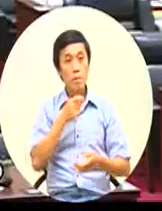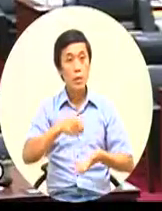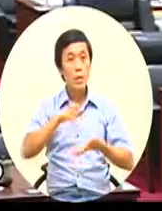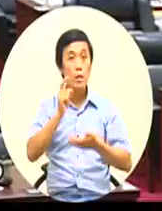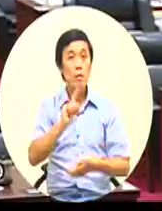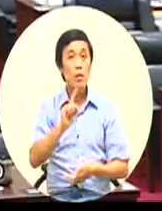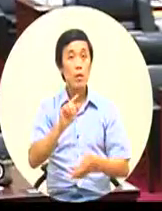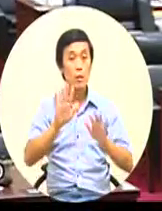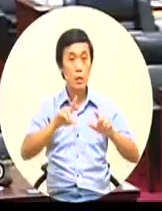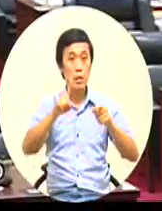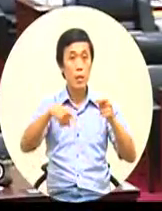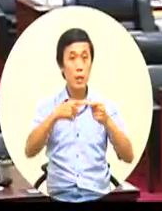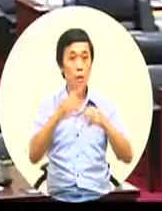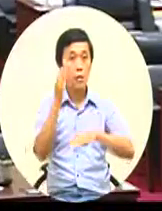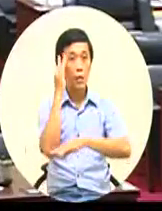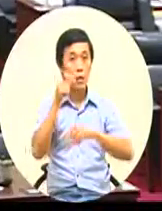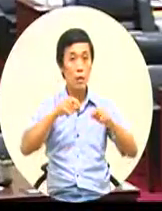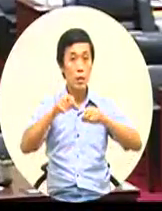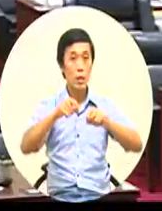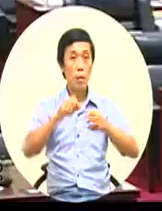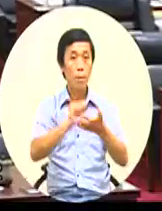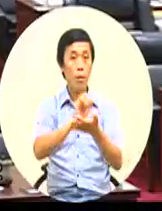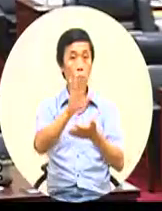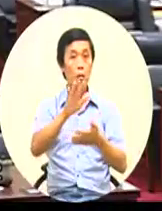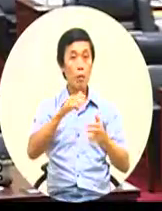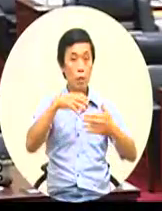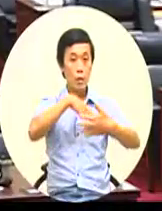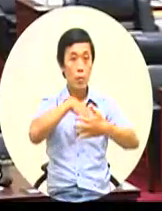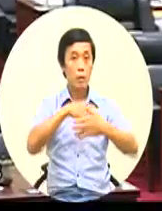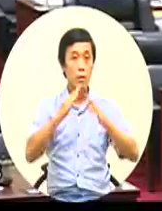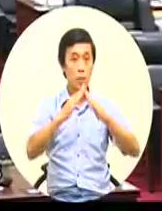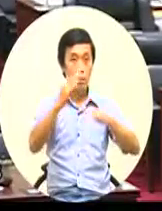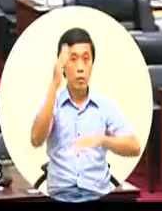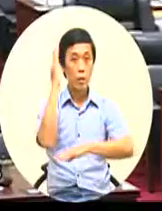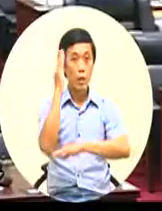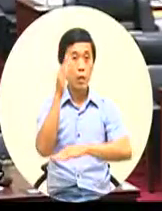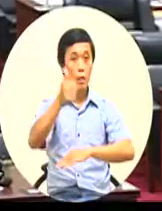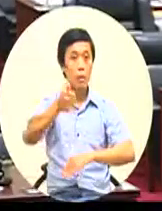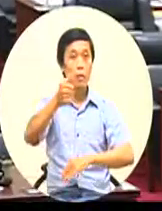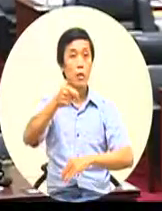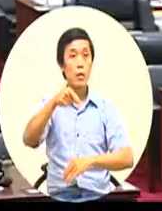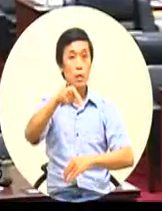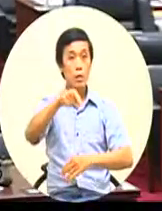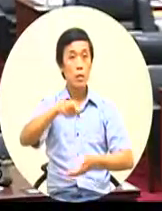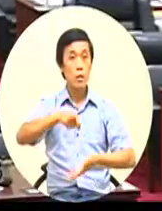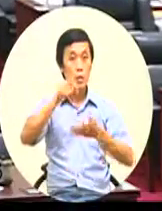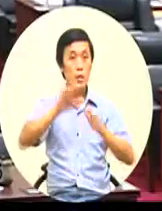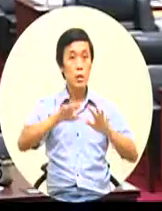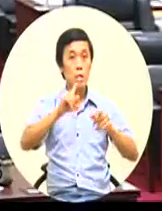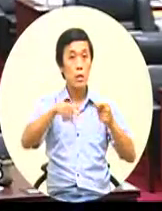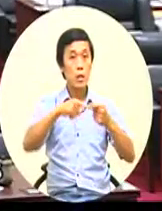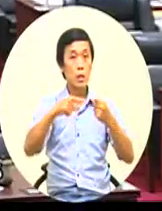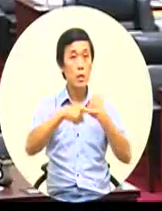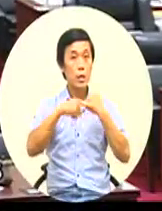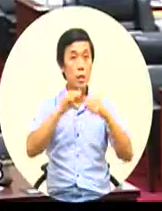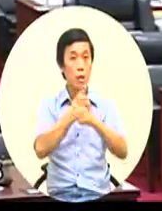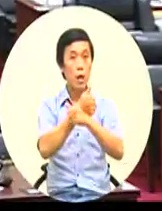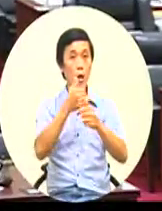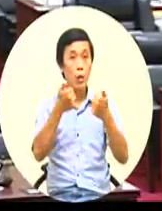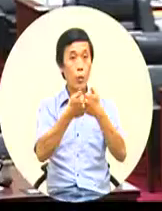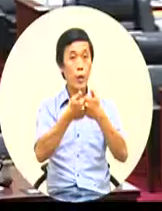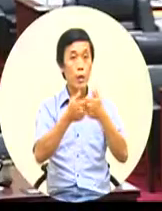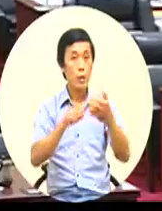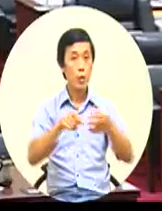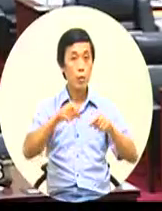年的施政报告里面，市长你提出来了一个今年研考会有一笔叫做参与式预